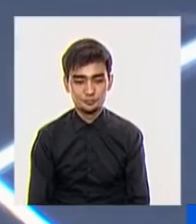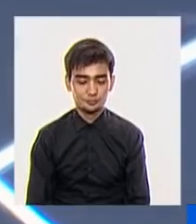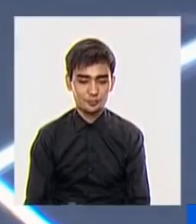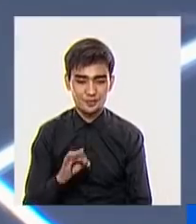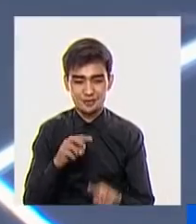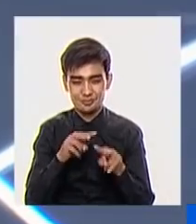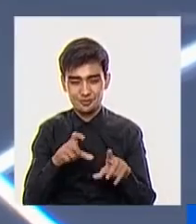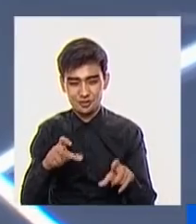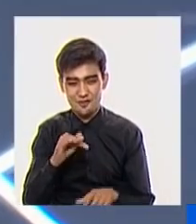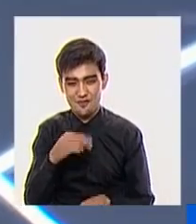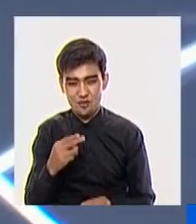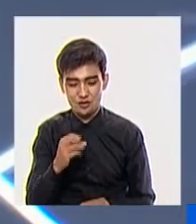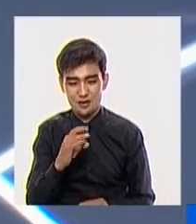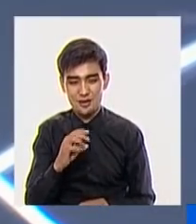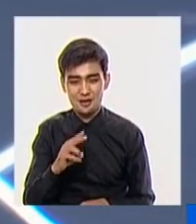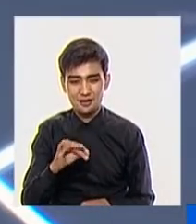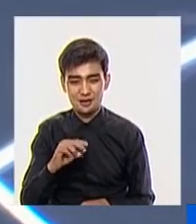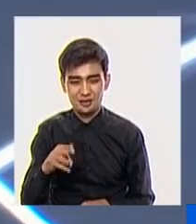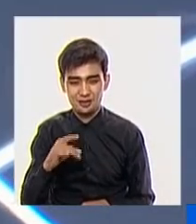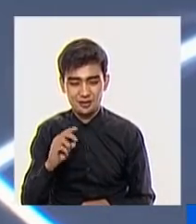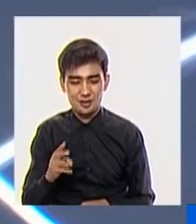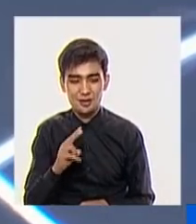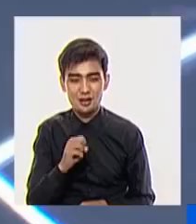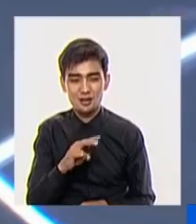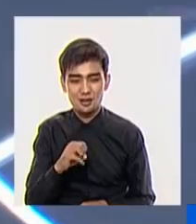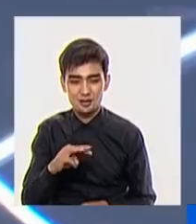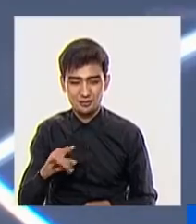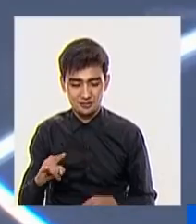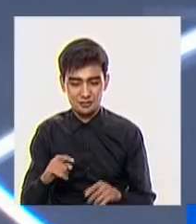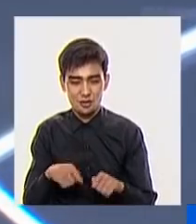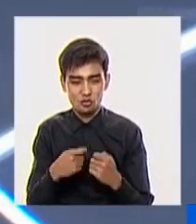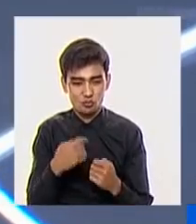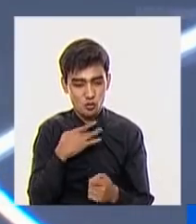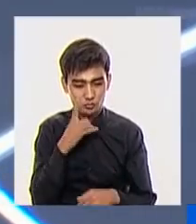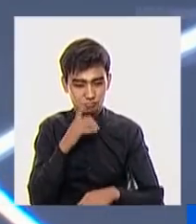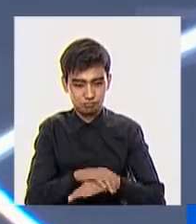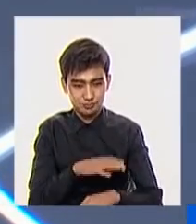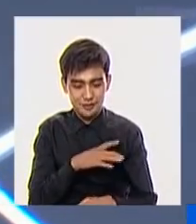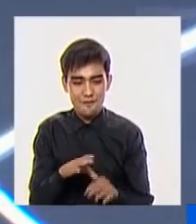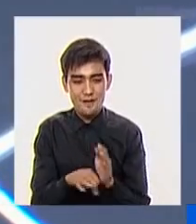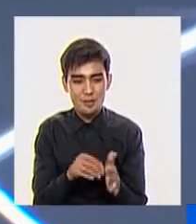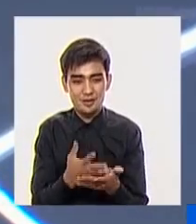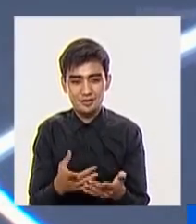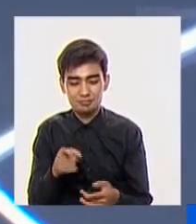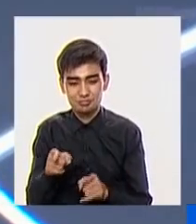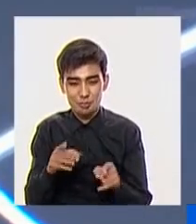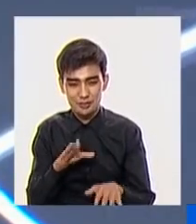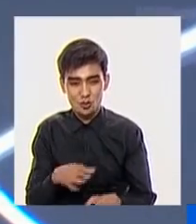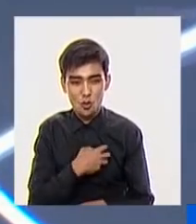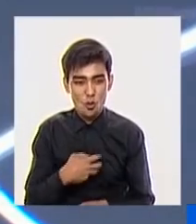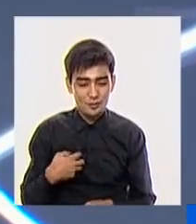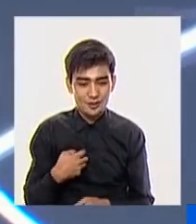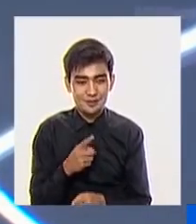Независимые наблюдатели из фонда Еркандык-Каната зафиксировали незначительные нарушения. Так, на некоторых избирательных участках члены комиссии